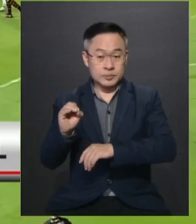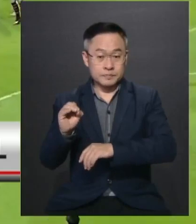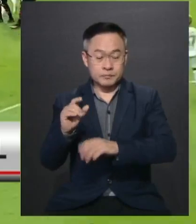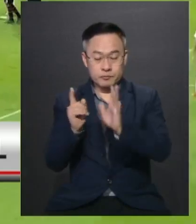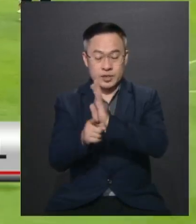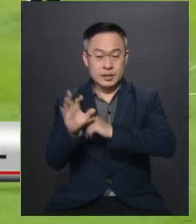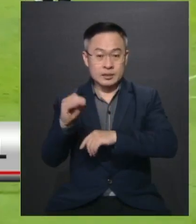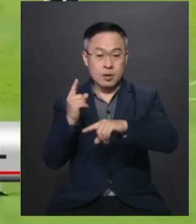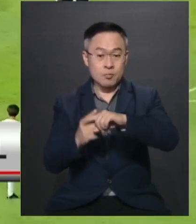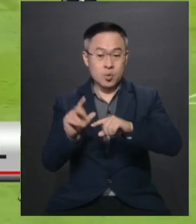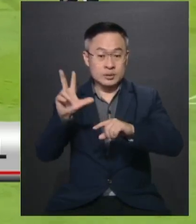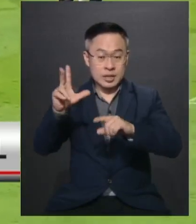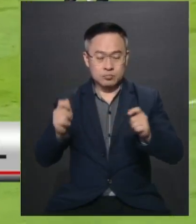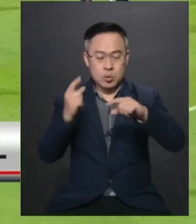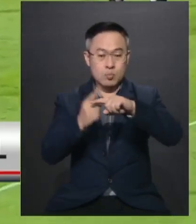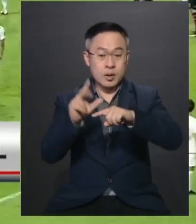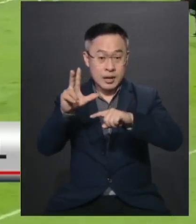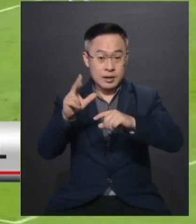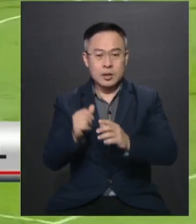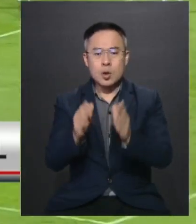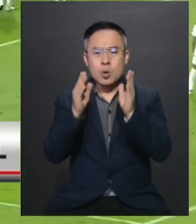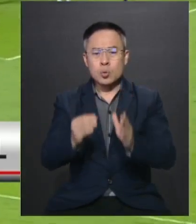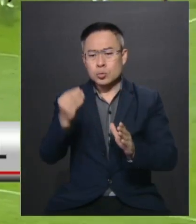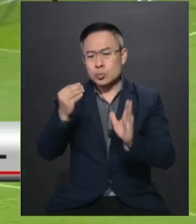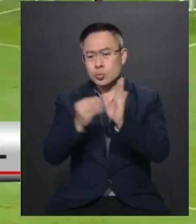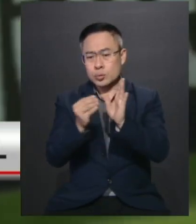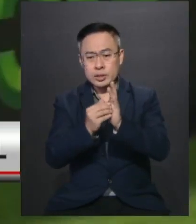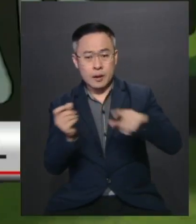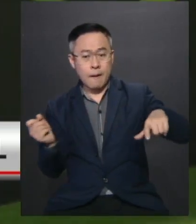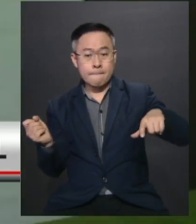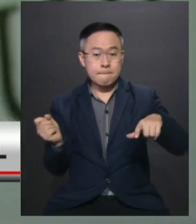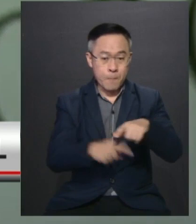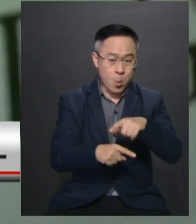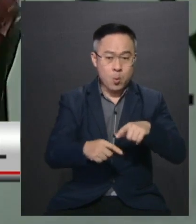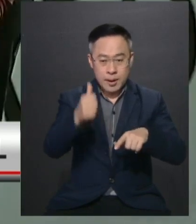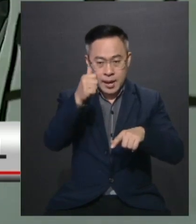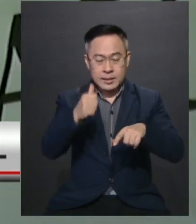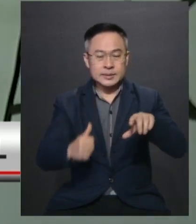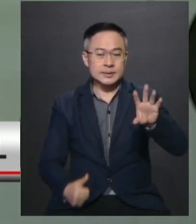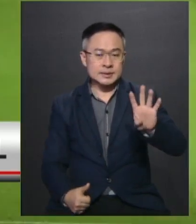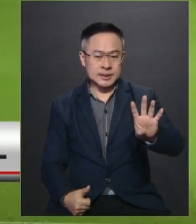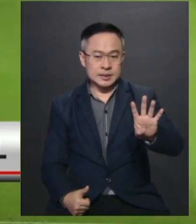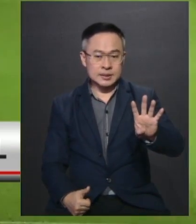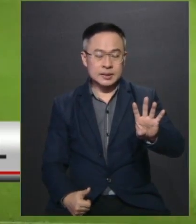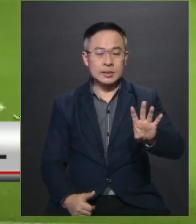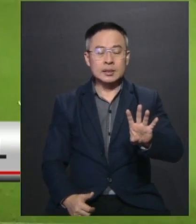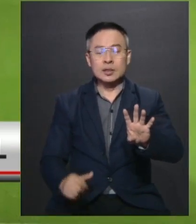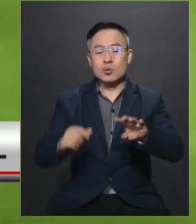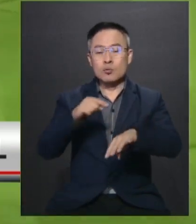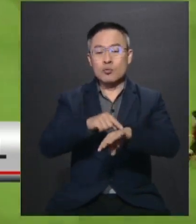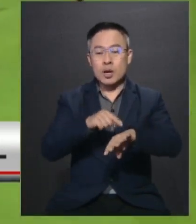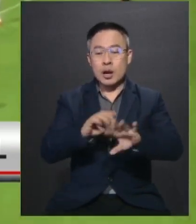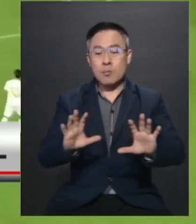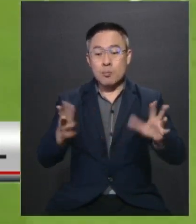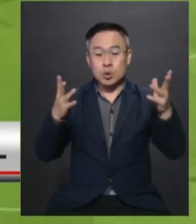ย้ำชัยชนะนะฮะจากฟรีคิกแล้วเป็นมามุดครับที่โฉบเข้ามาโหม่งเข้าประตูไปครับจบเกมครับ True